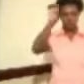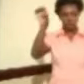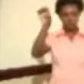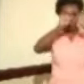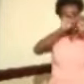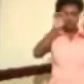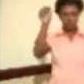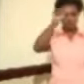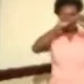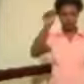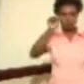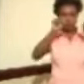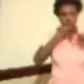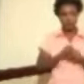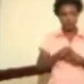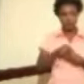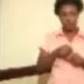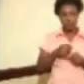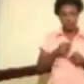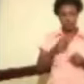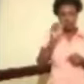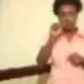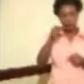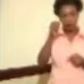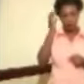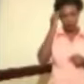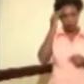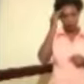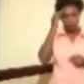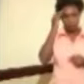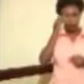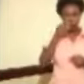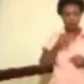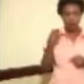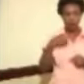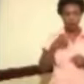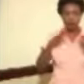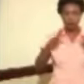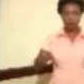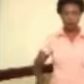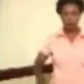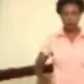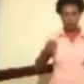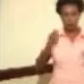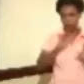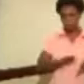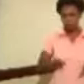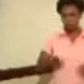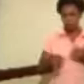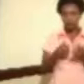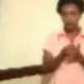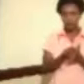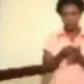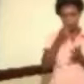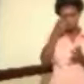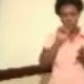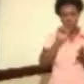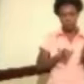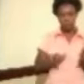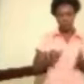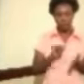vrai. Éducation, faut qu'il y ait l'esprit, faut qu'il y ait tout corps timonio et infrastructure sportive, nous besoin ça